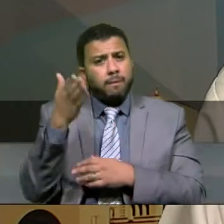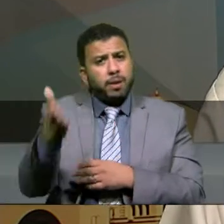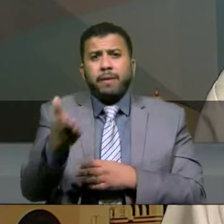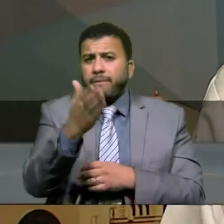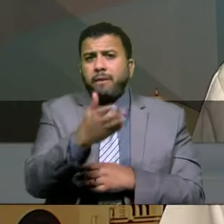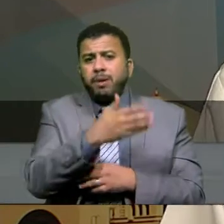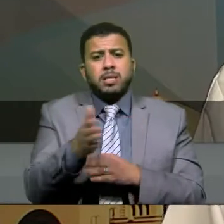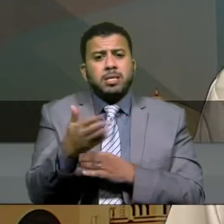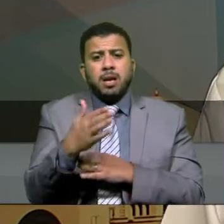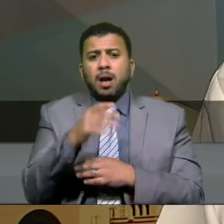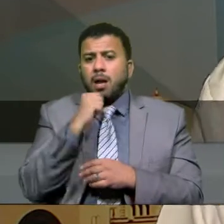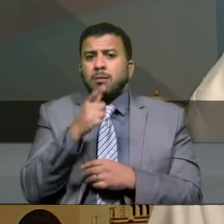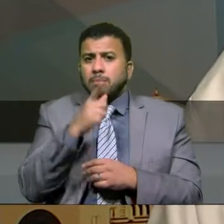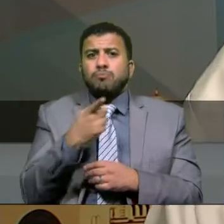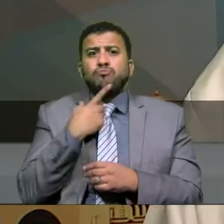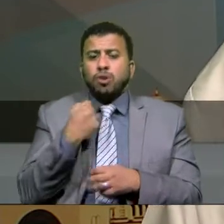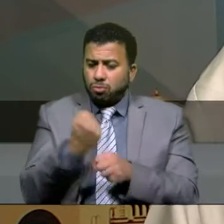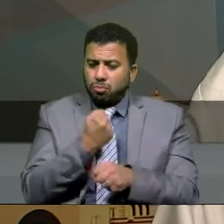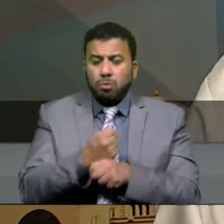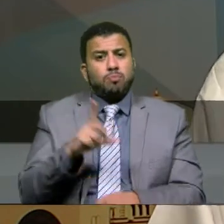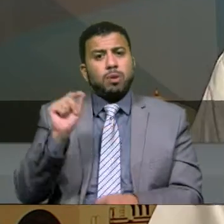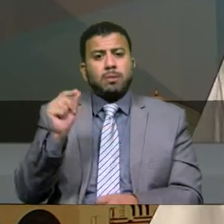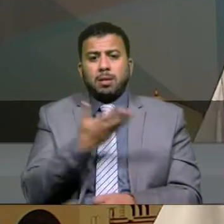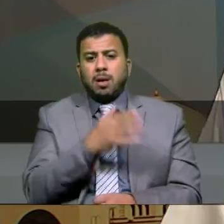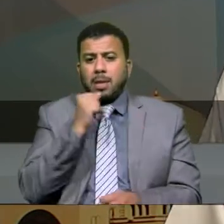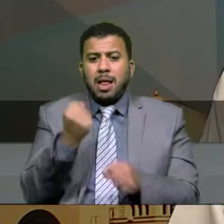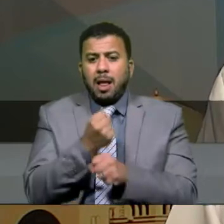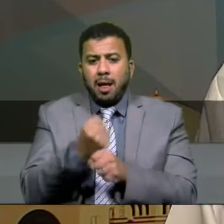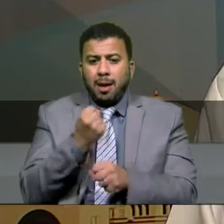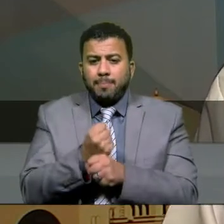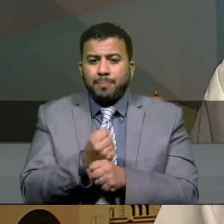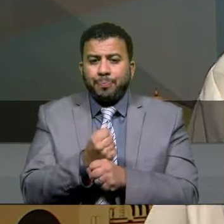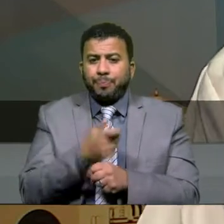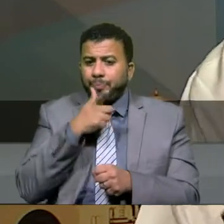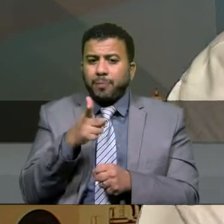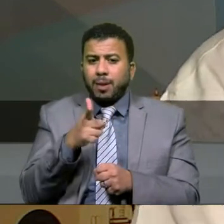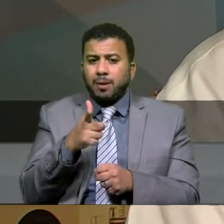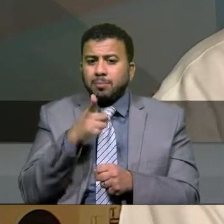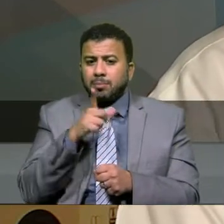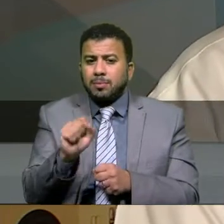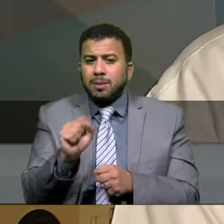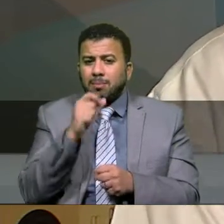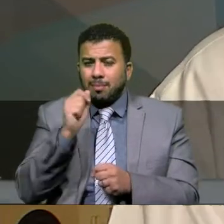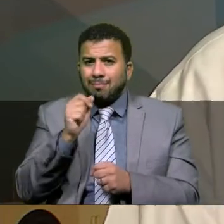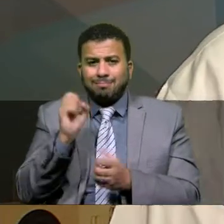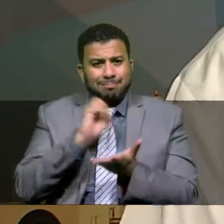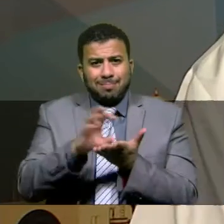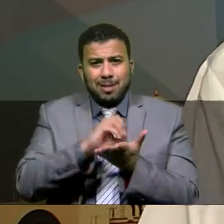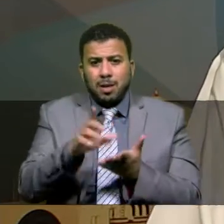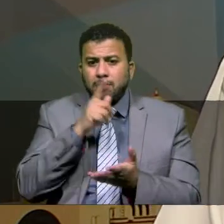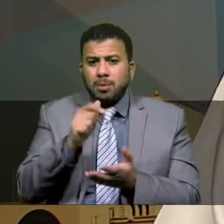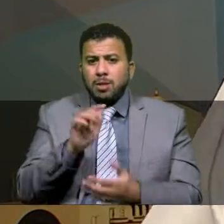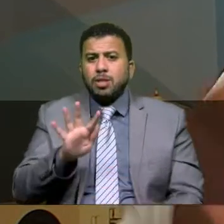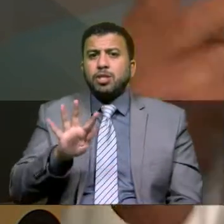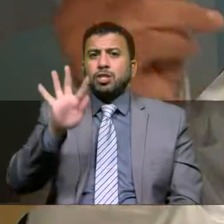يبونه وناس مجتهدين في السوق، والعمل هذا اللي هو ما على طريق اللنشات، اليوم صارت